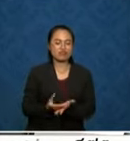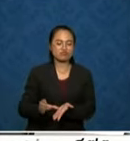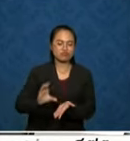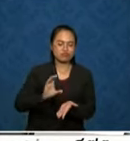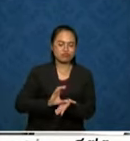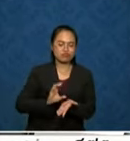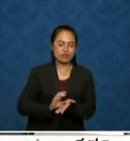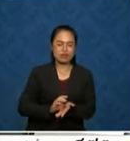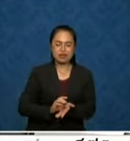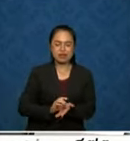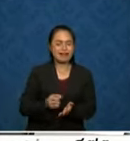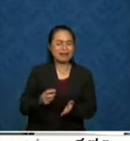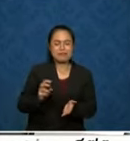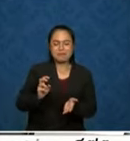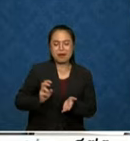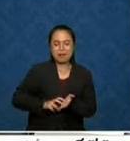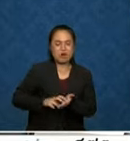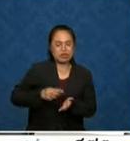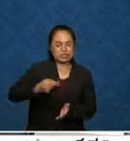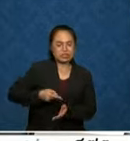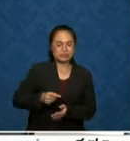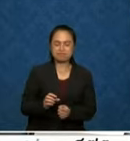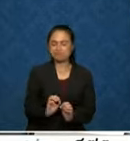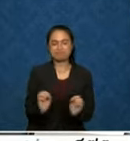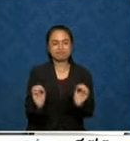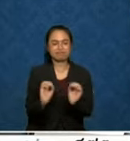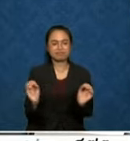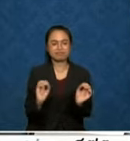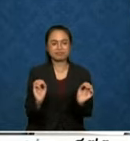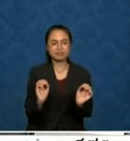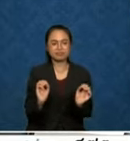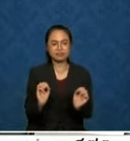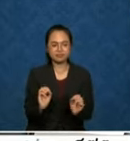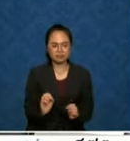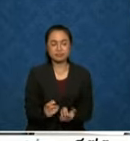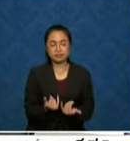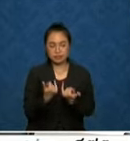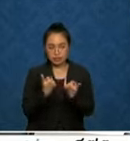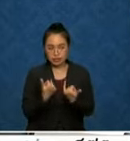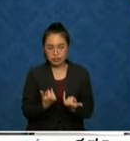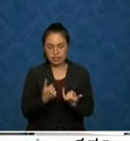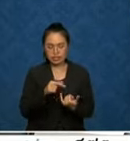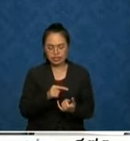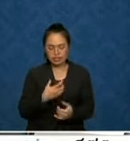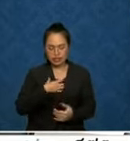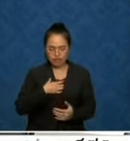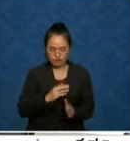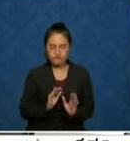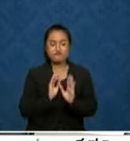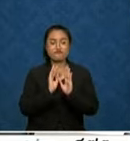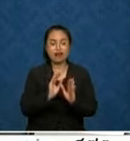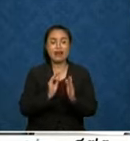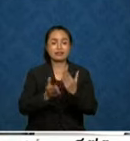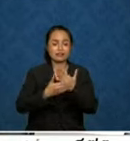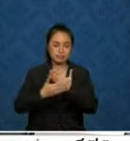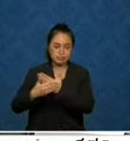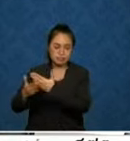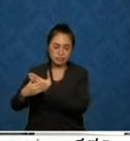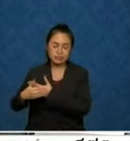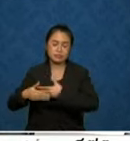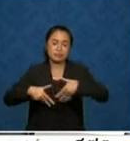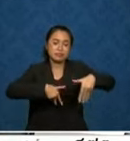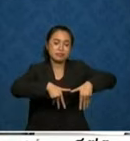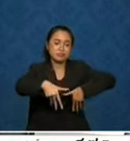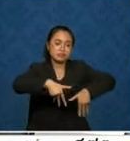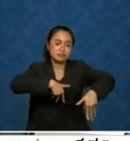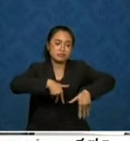ะครับสิ่งเหล่านี้นะครับเป็นสิ่งที่เราต้องพึงระวังแล้วก็อยากจะฝากเตือนไปยังพี่น้องประชา